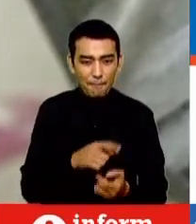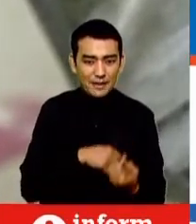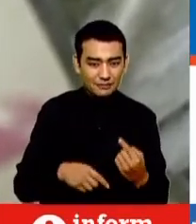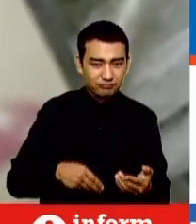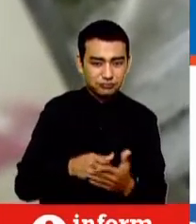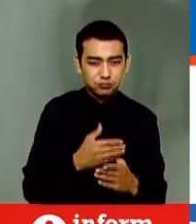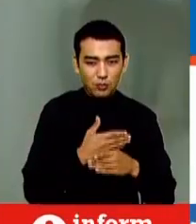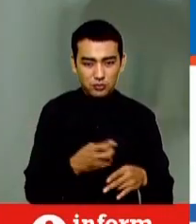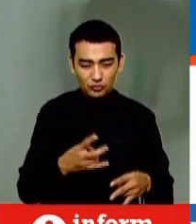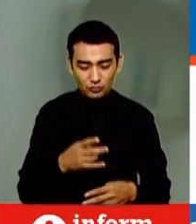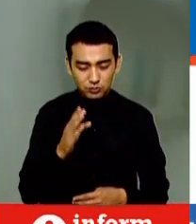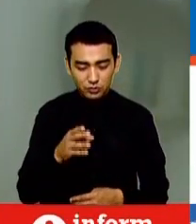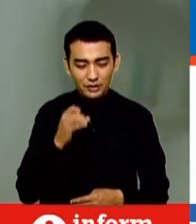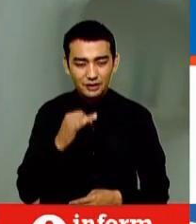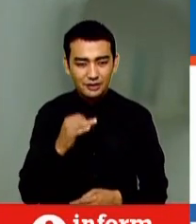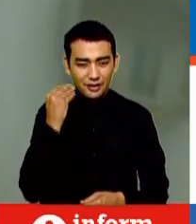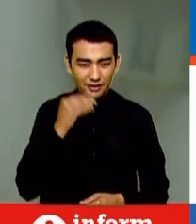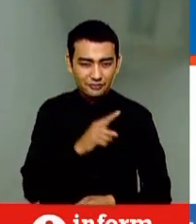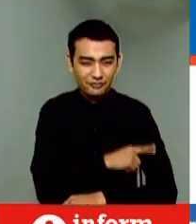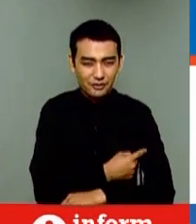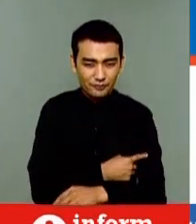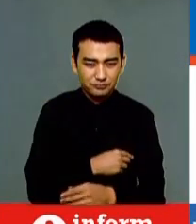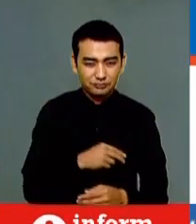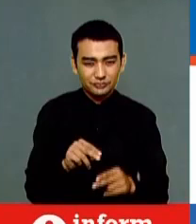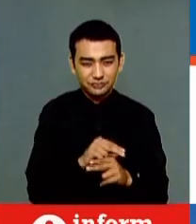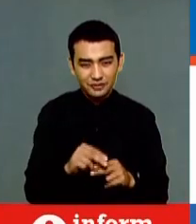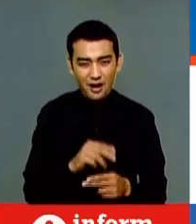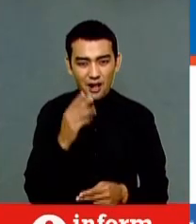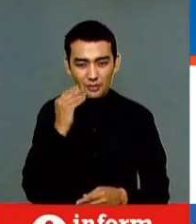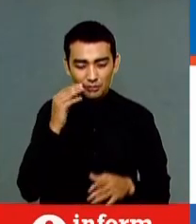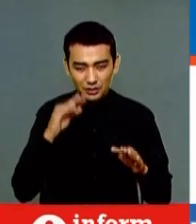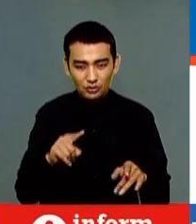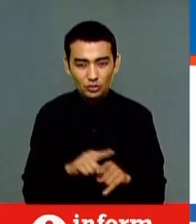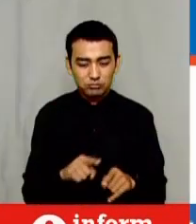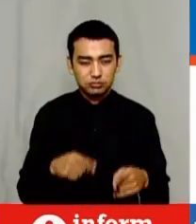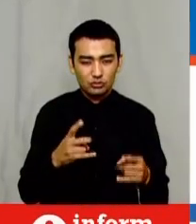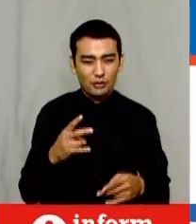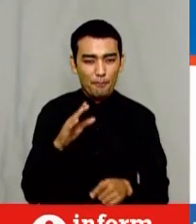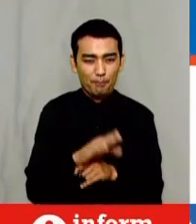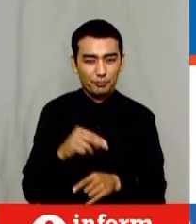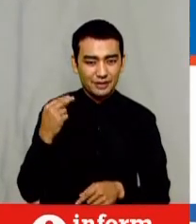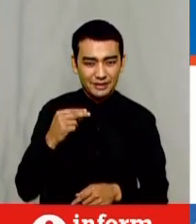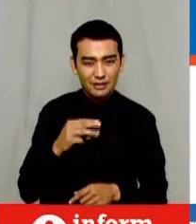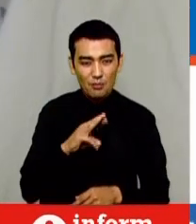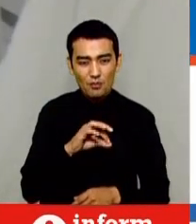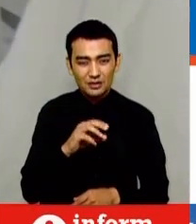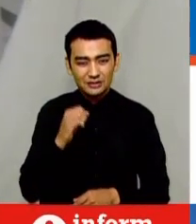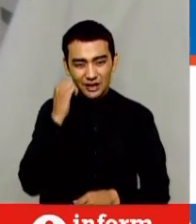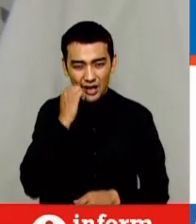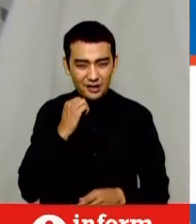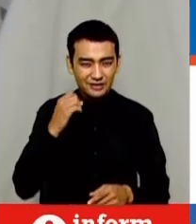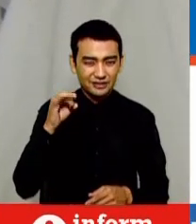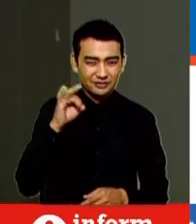остро стал вопрос и о качестве медицинского обслуживания в Мегаполисе президент страны поручил модернизировать изношенную